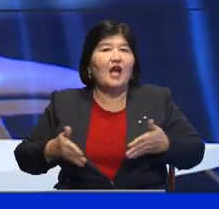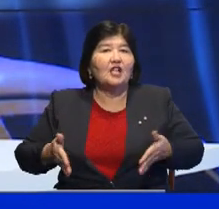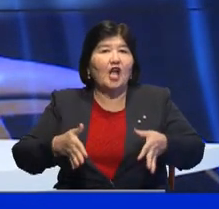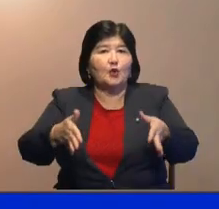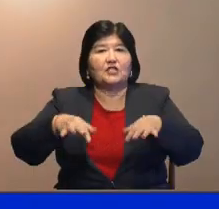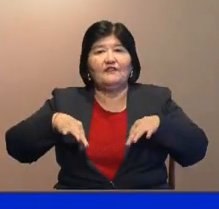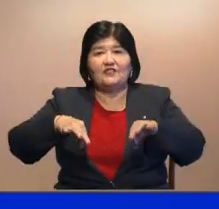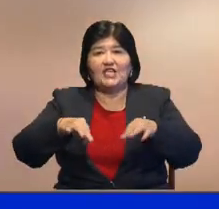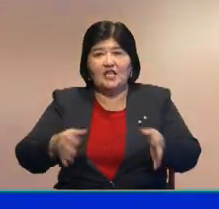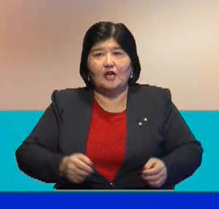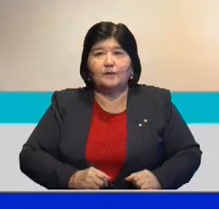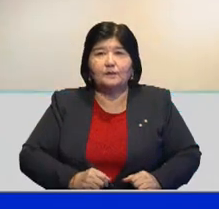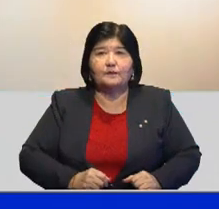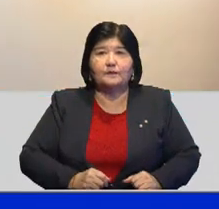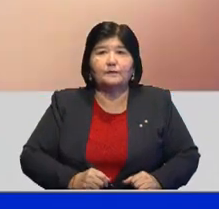движения.